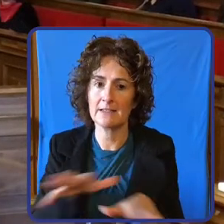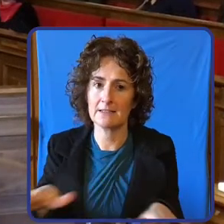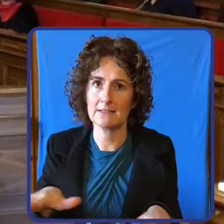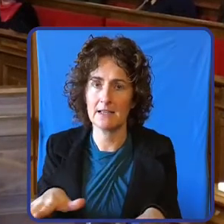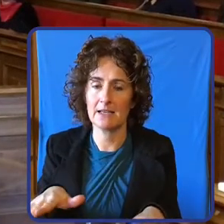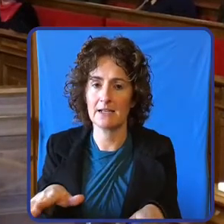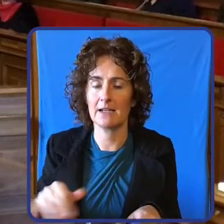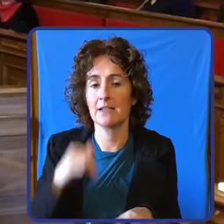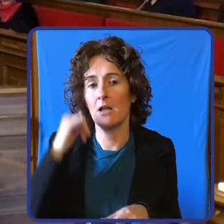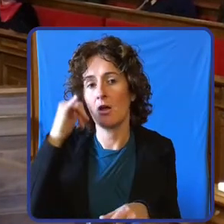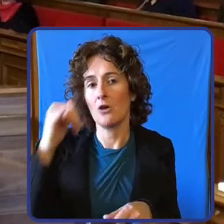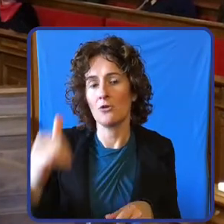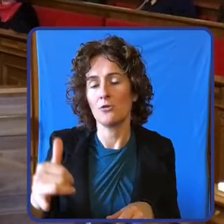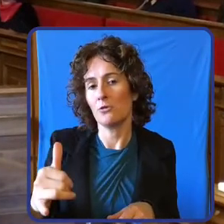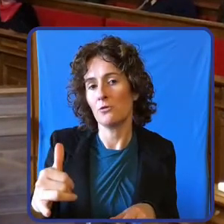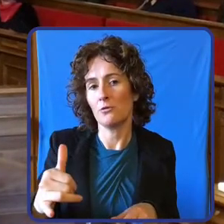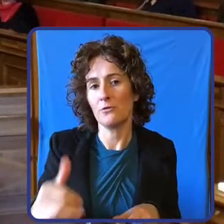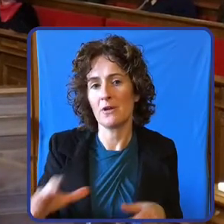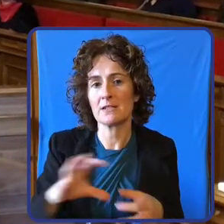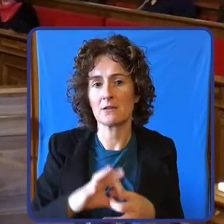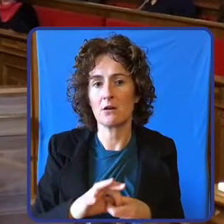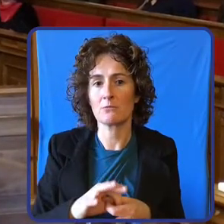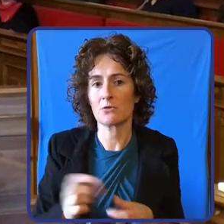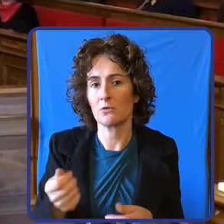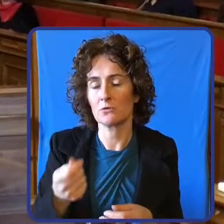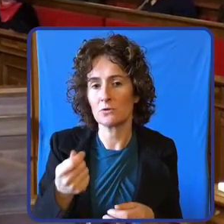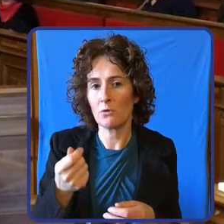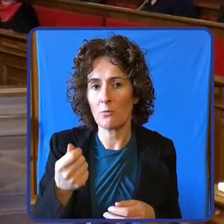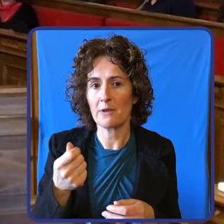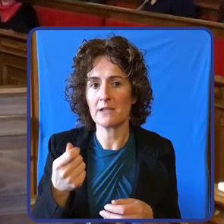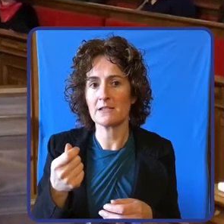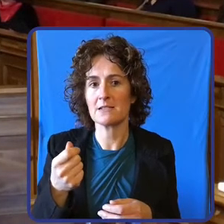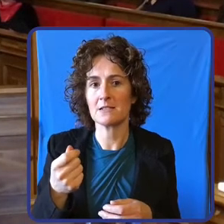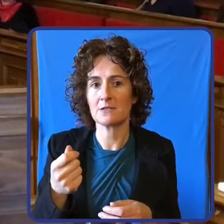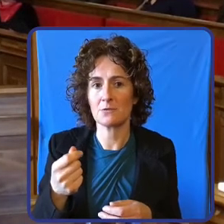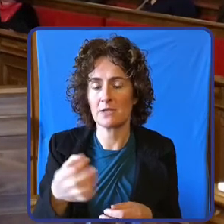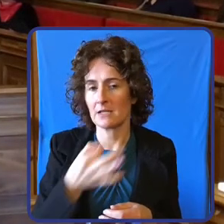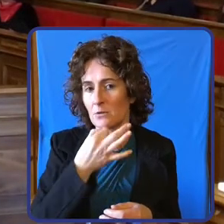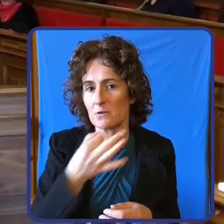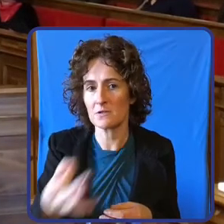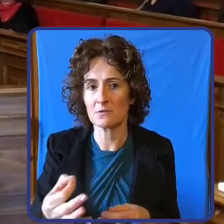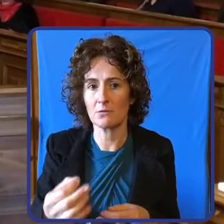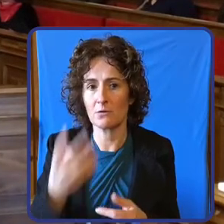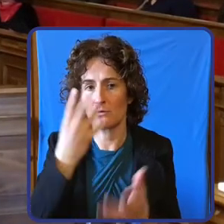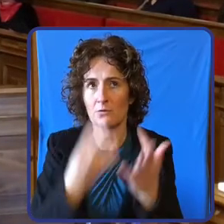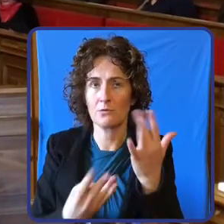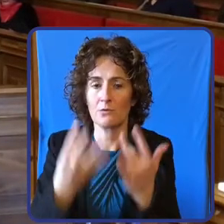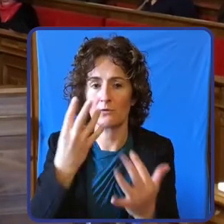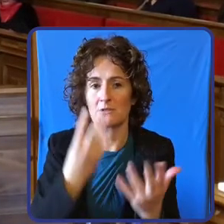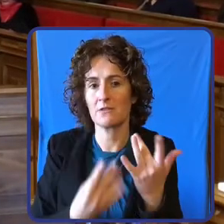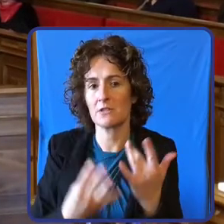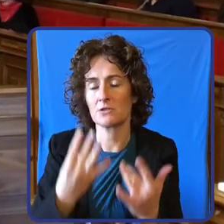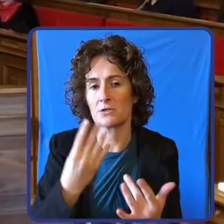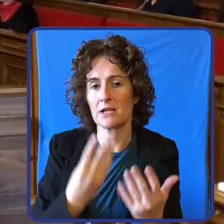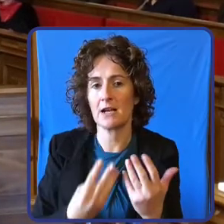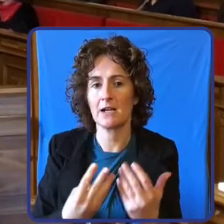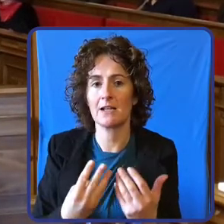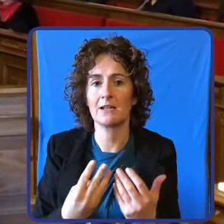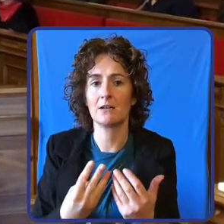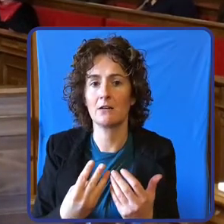jövőre vonatkozó pénzügyi információk ellenőrzéséről szóló könyvvizsgálati standard